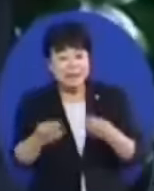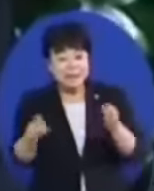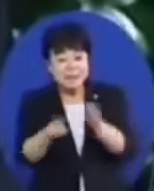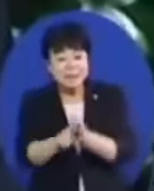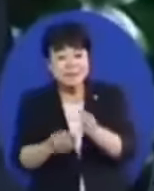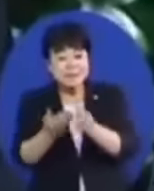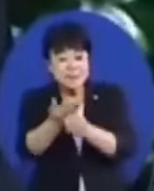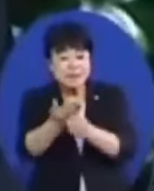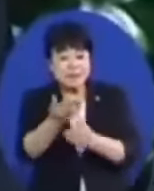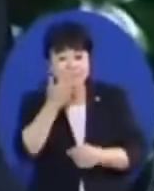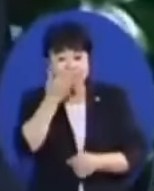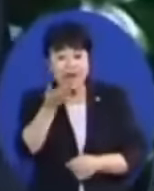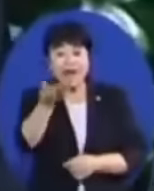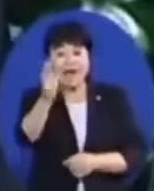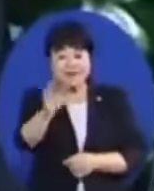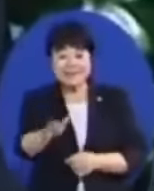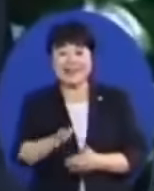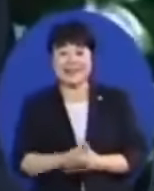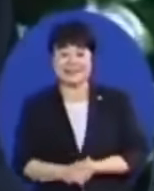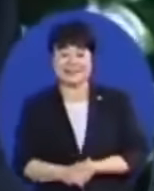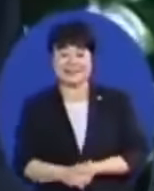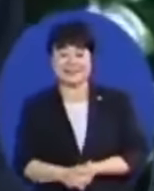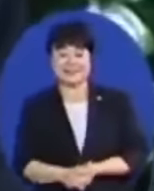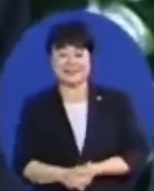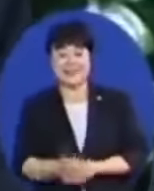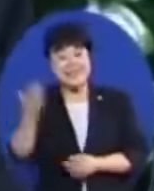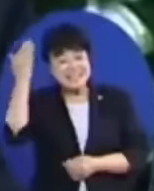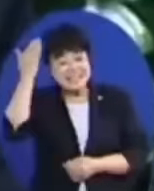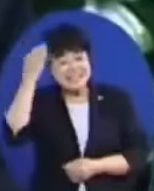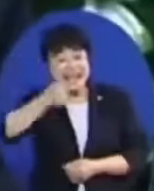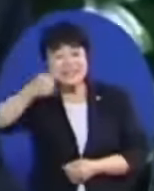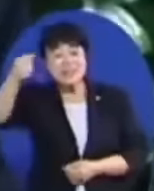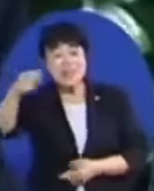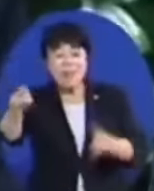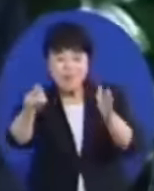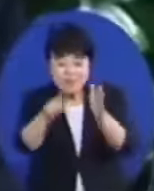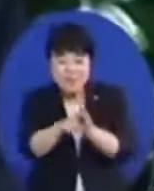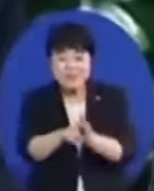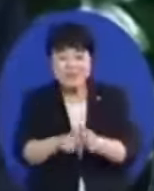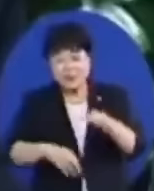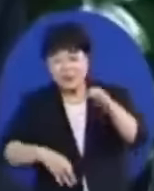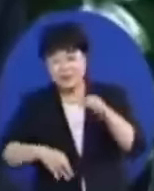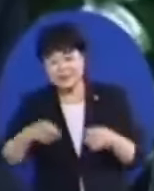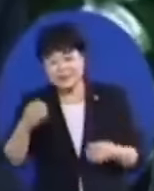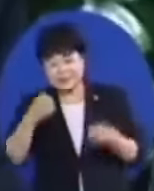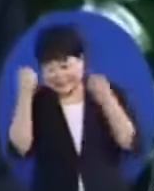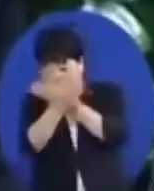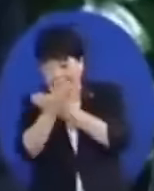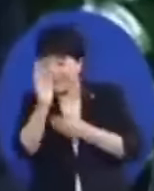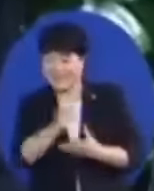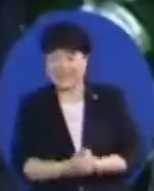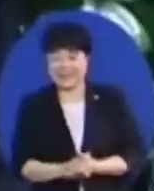믿음을 얻을 수 있는 기회가 많지만은 지식을 가지고서 믿음으로 착각하면 안 되는 것입니다.